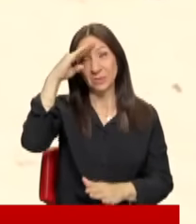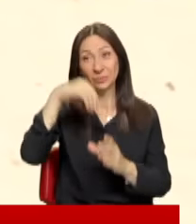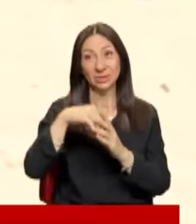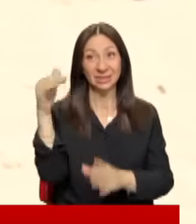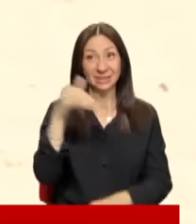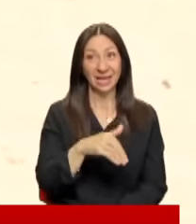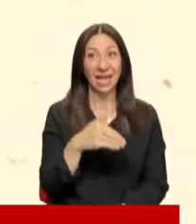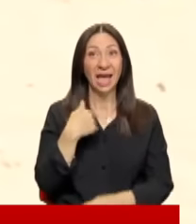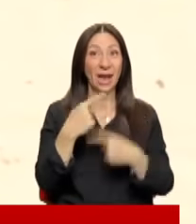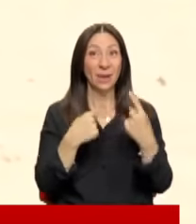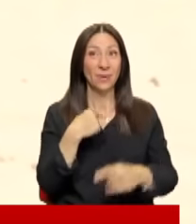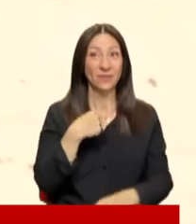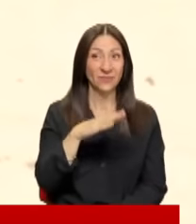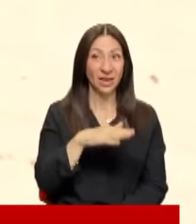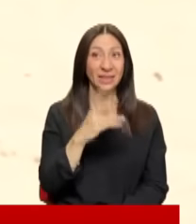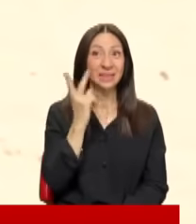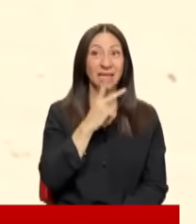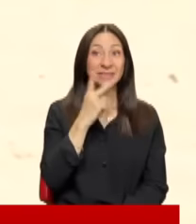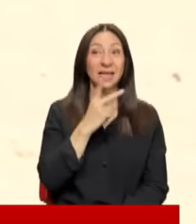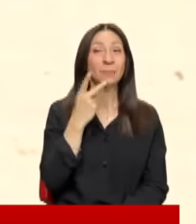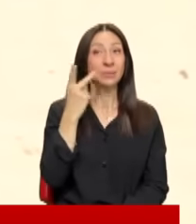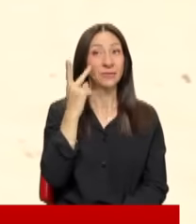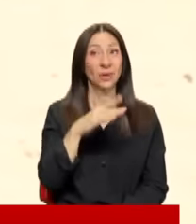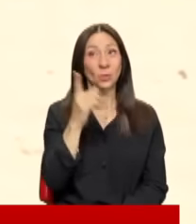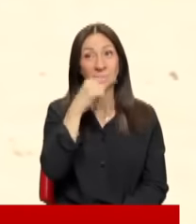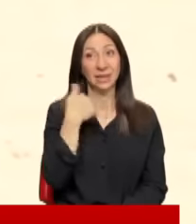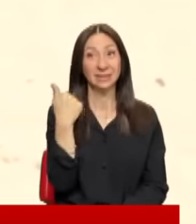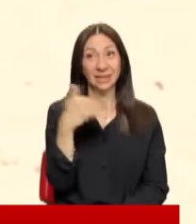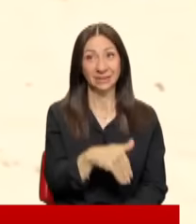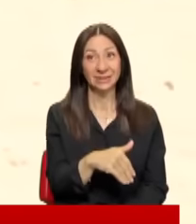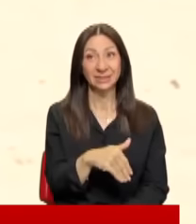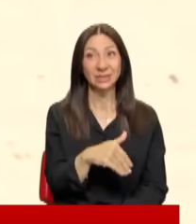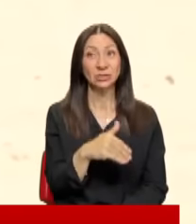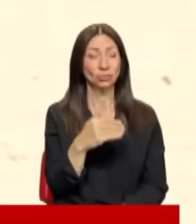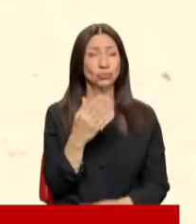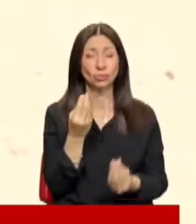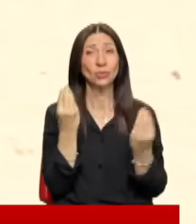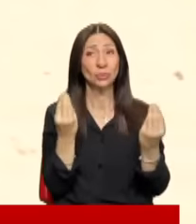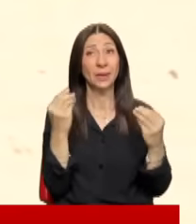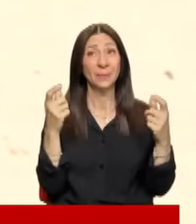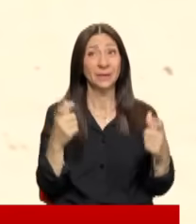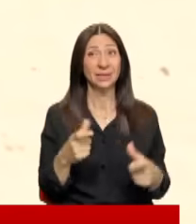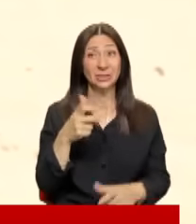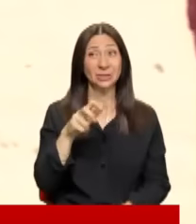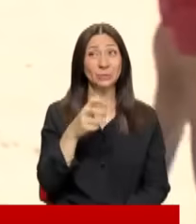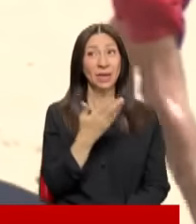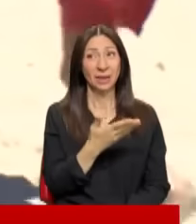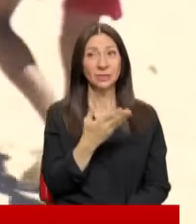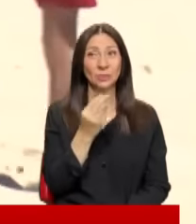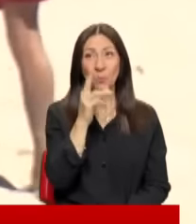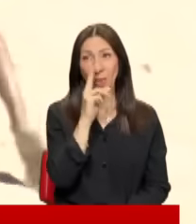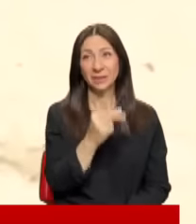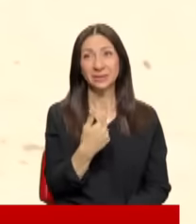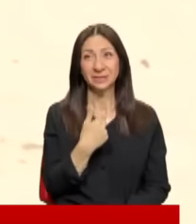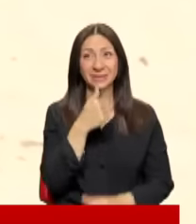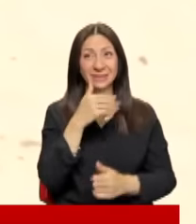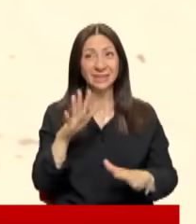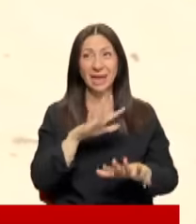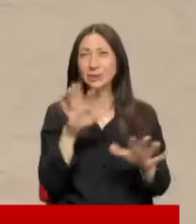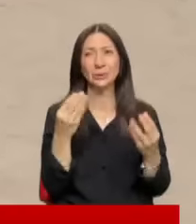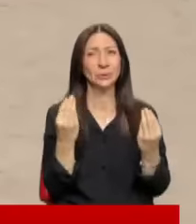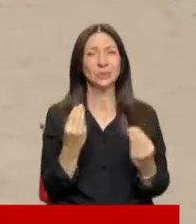buraya. Yakınlarımız burada. Teyzelerim, ablalarım burada, onlar için gelmiştik. Gerçekten çok güzel bir alana, Çeşme. Çok beğendik yani, deniz,